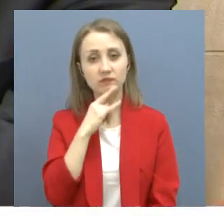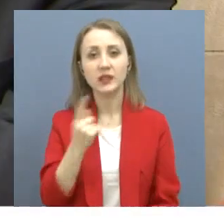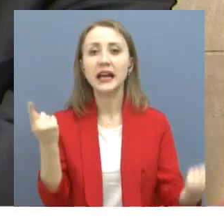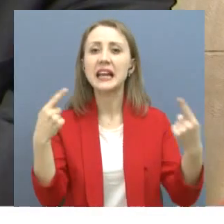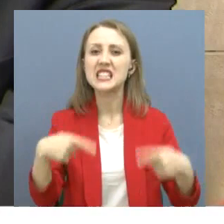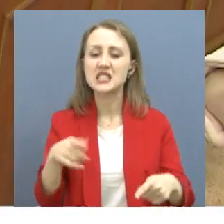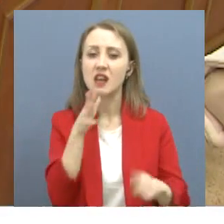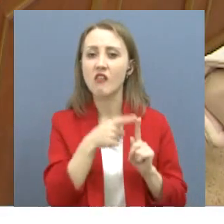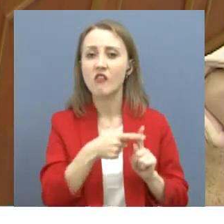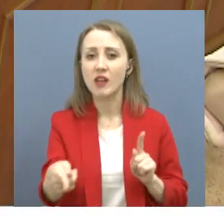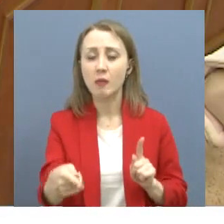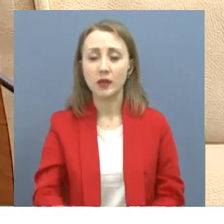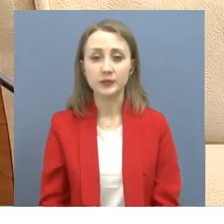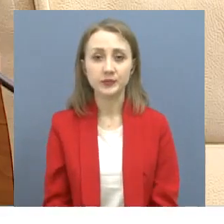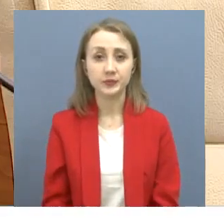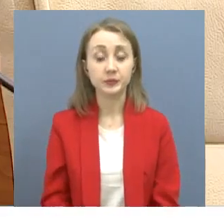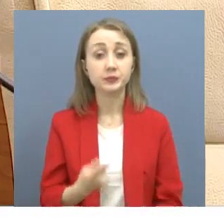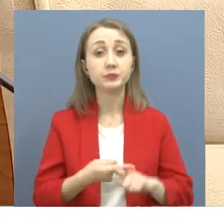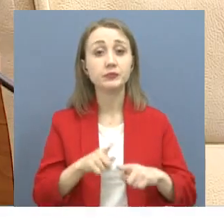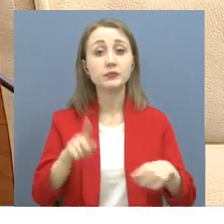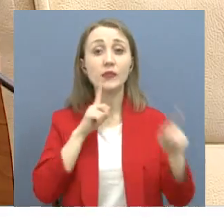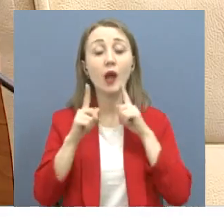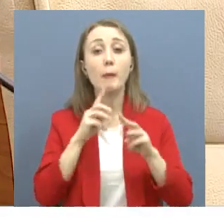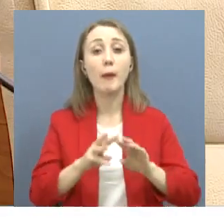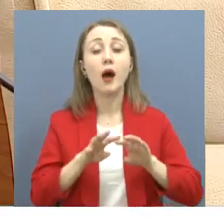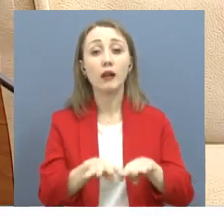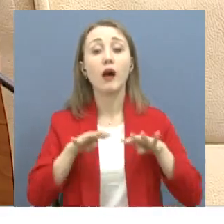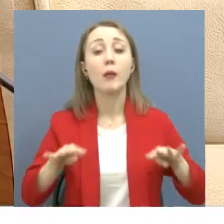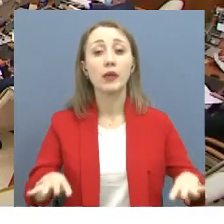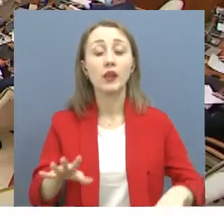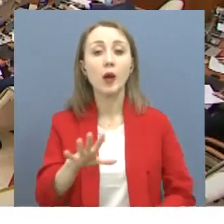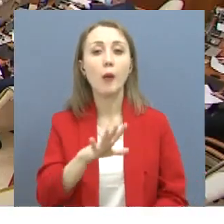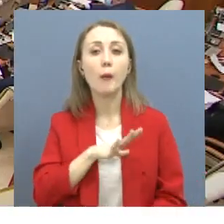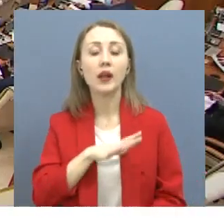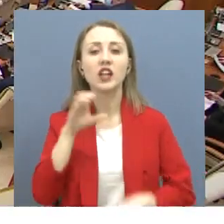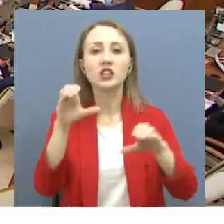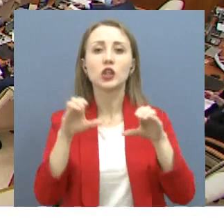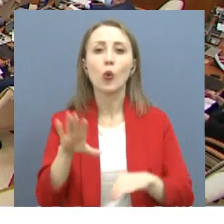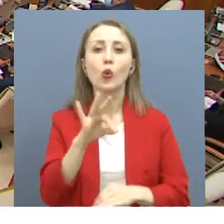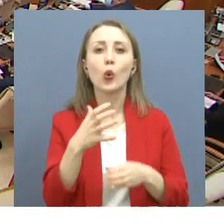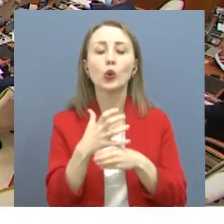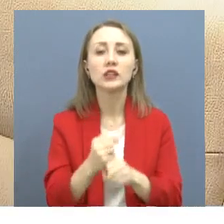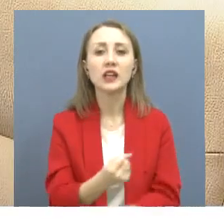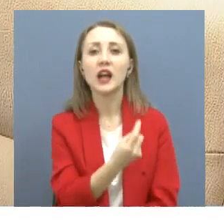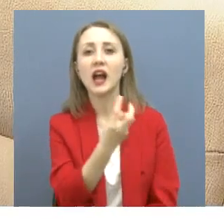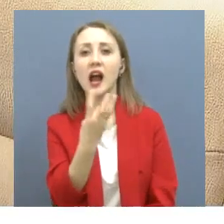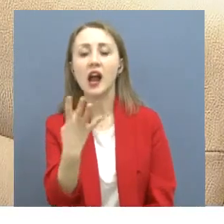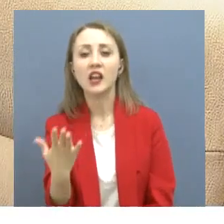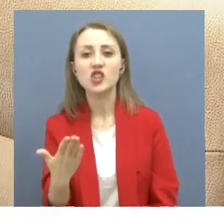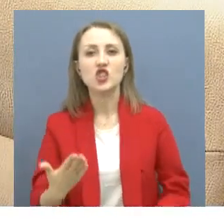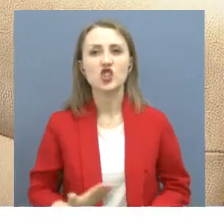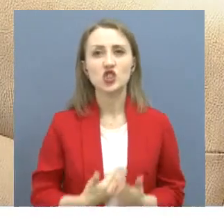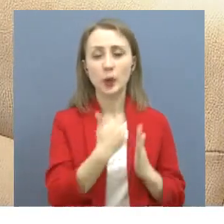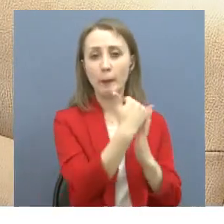период. На пленарном заседании депутаты Мажилиса в первом чтении рассмотрели проект закона о сокращении количества операторов жилищных